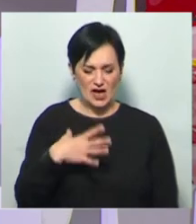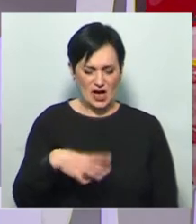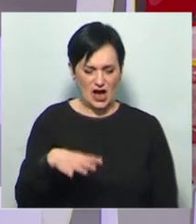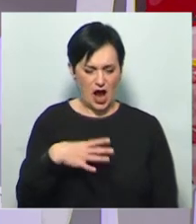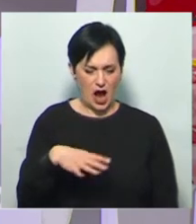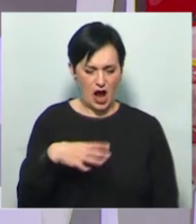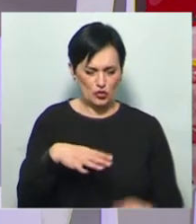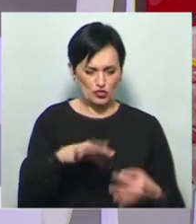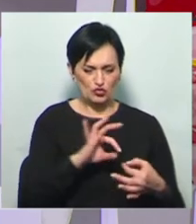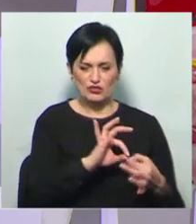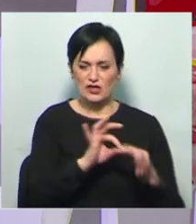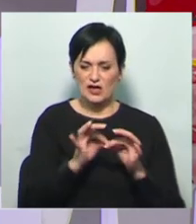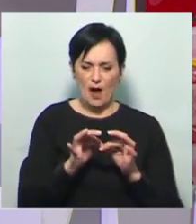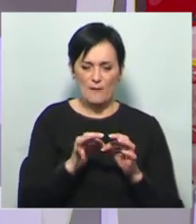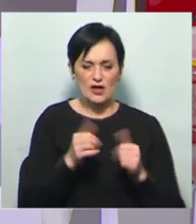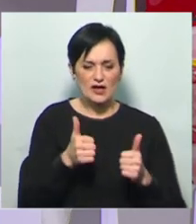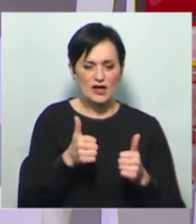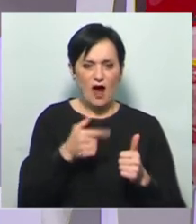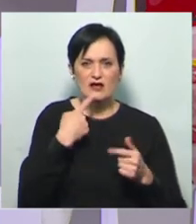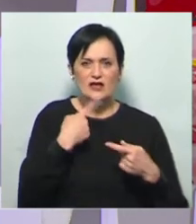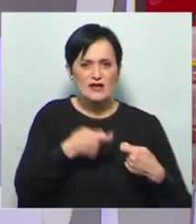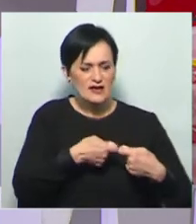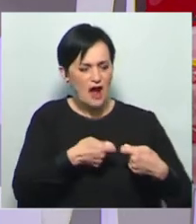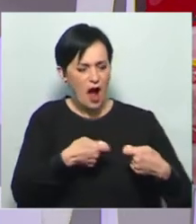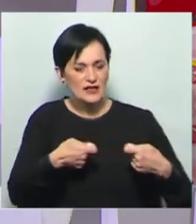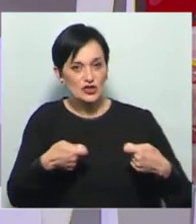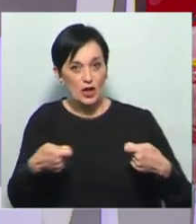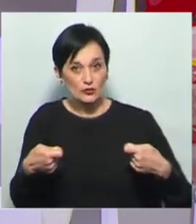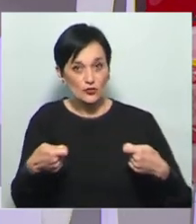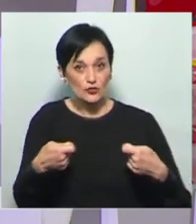რაღაც განმარტება, კარგი თქვით. გაჭიანურებული.